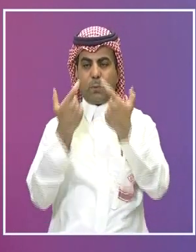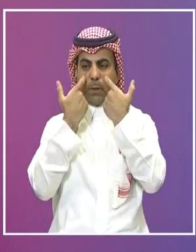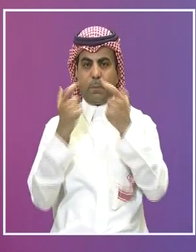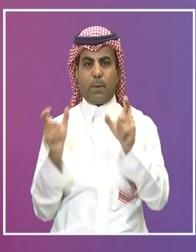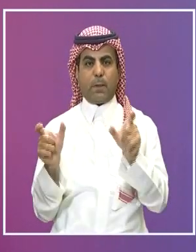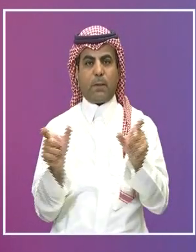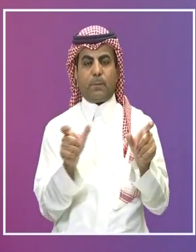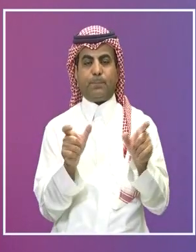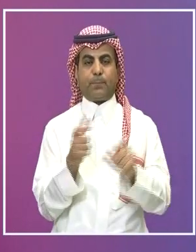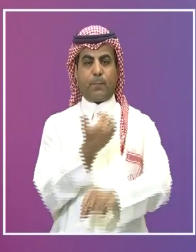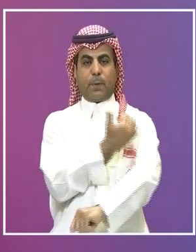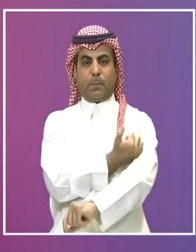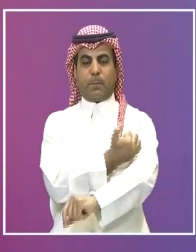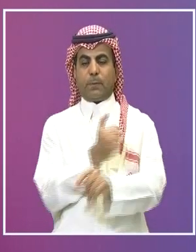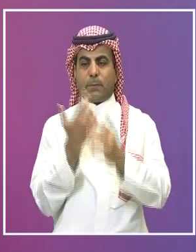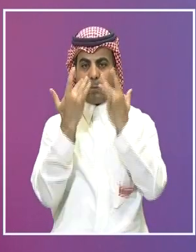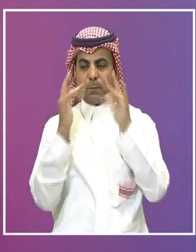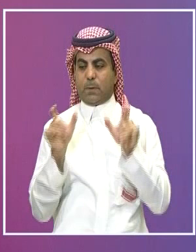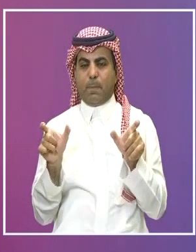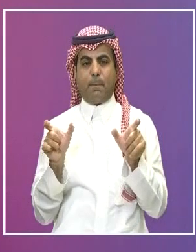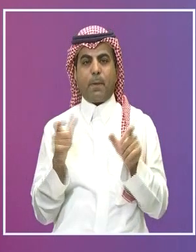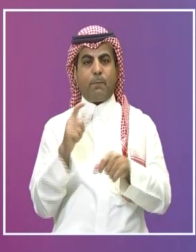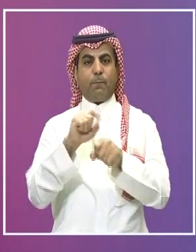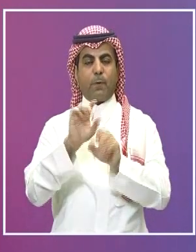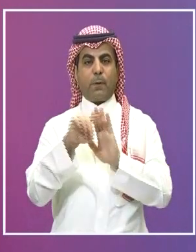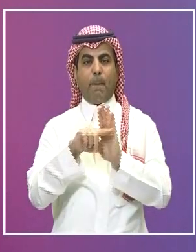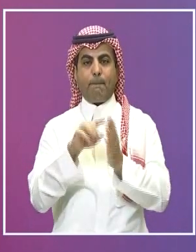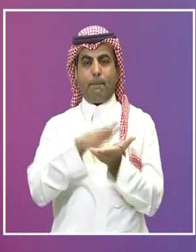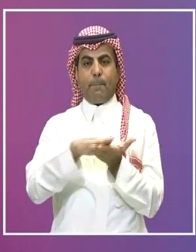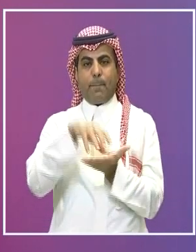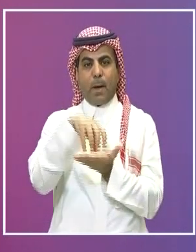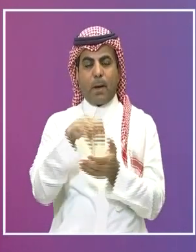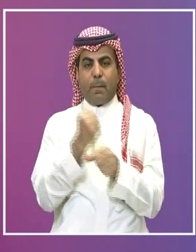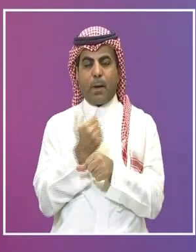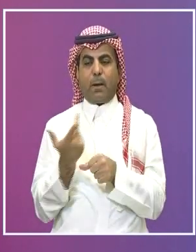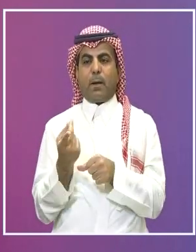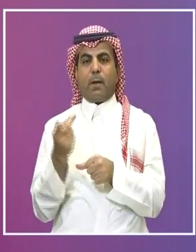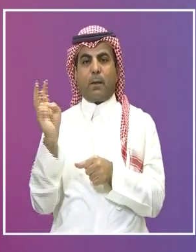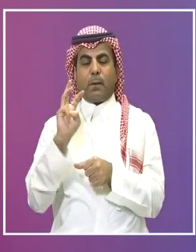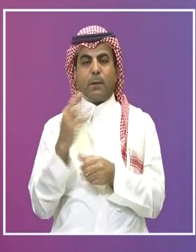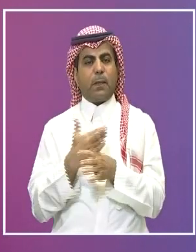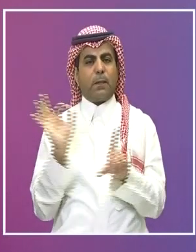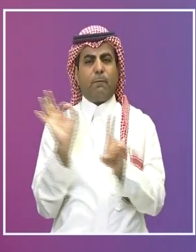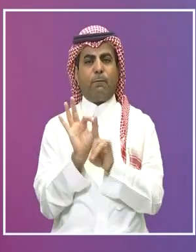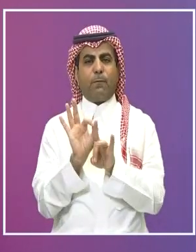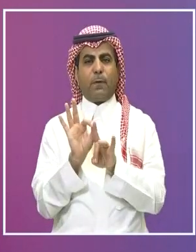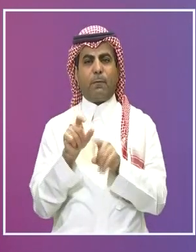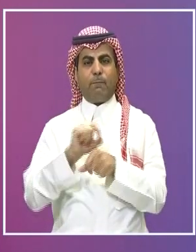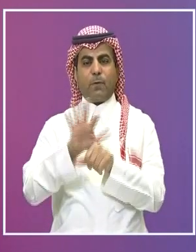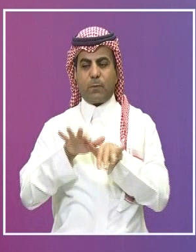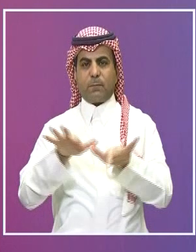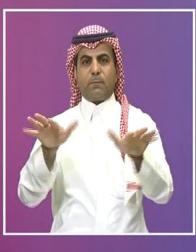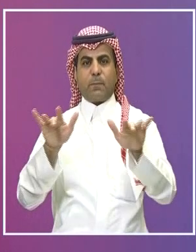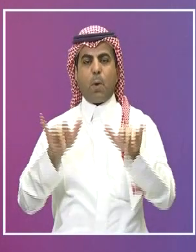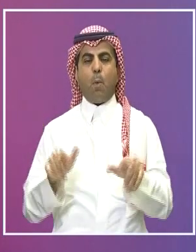تطبيق الإجراءات الاحترازية والتدابير الوقائية داخل مقرات العمل في القطاع الخاص للحد من انتشار فيروس